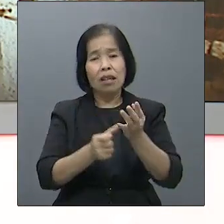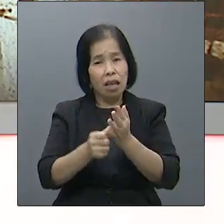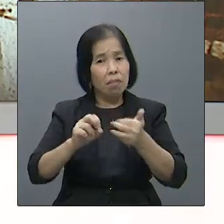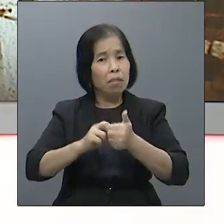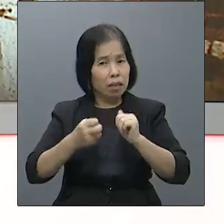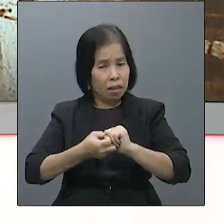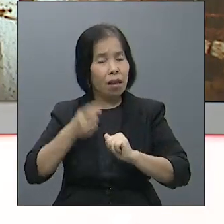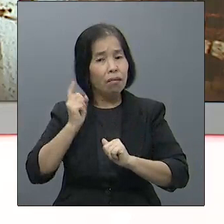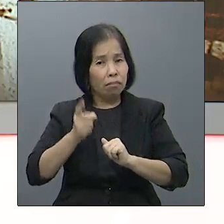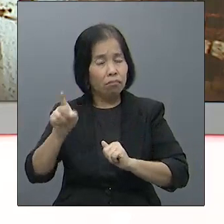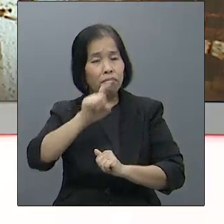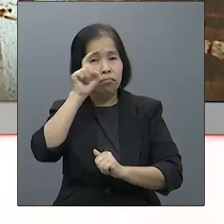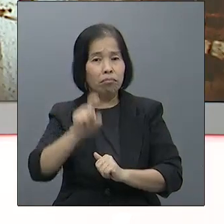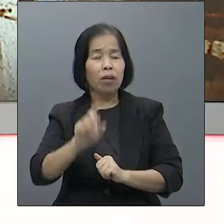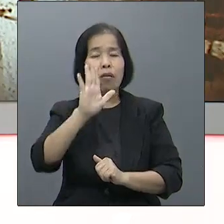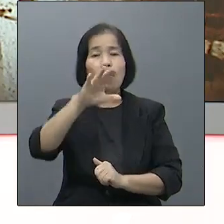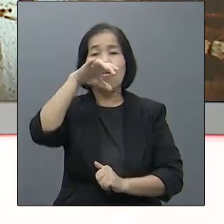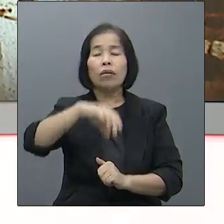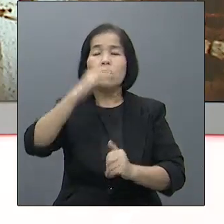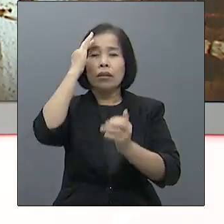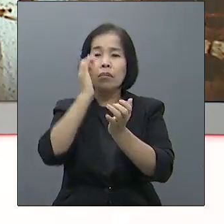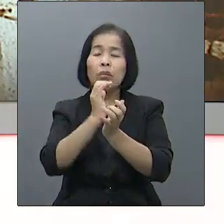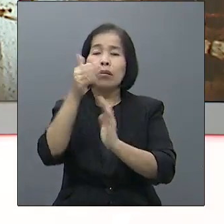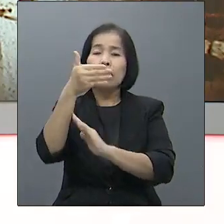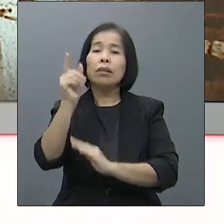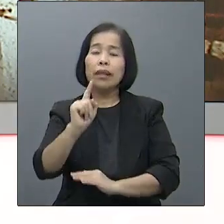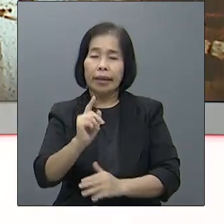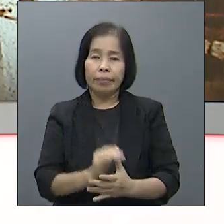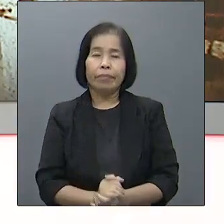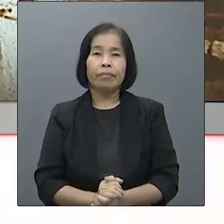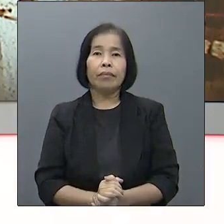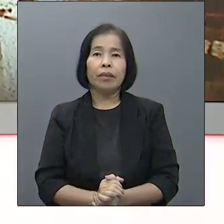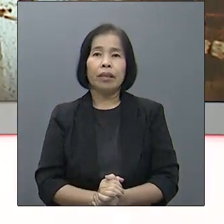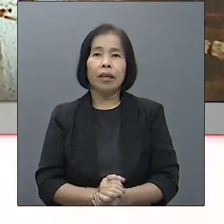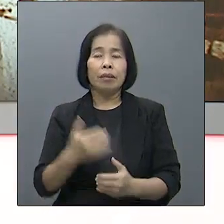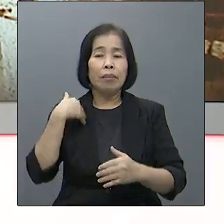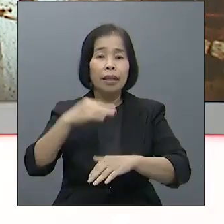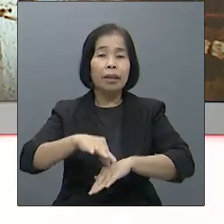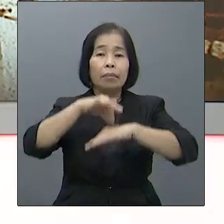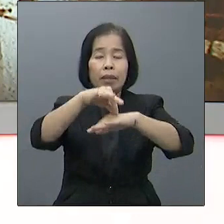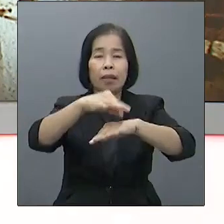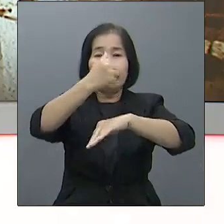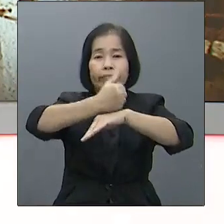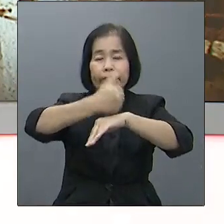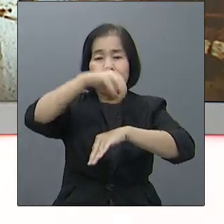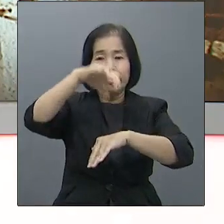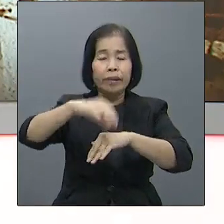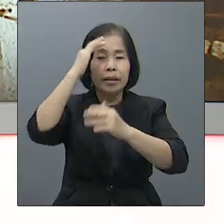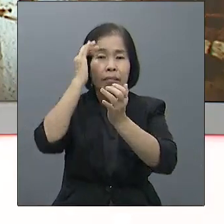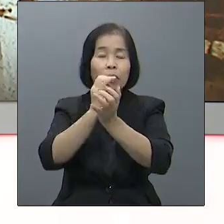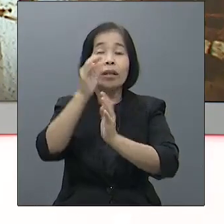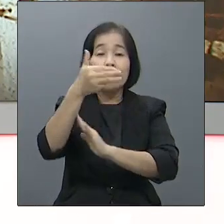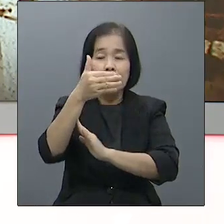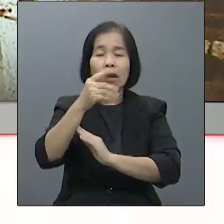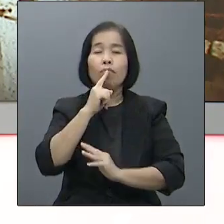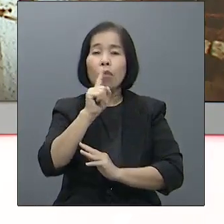าใต้พรมของสำหกงานตำรวจแ่งชาติได้อย่างไรแล้วกยงรวมไปถึงการแต่งตั้งตำแหน่งผู้บัชาการตำรจแ่งชาติบอก